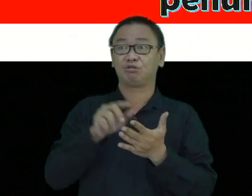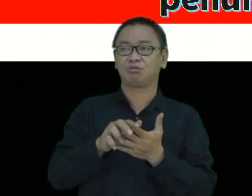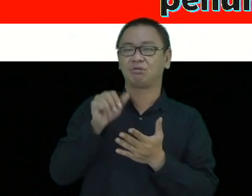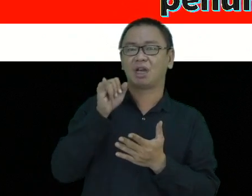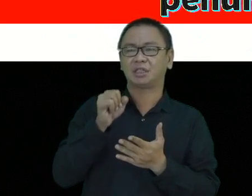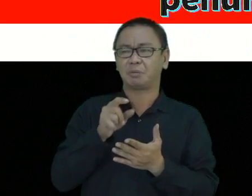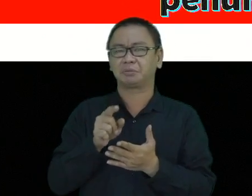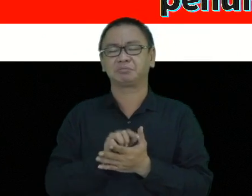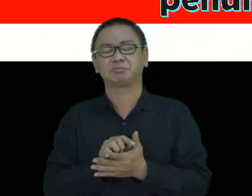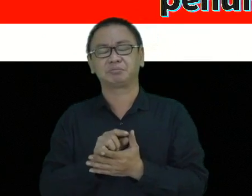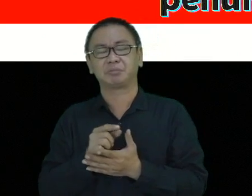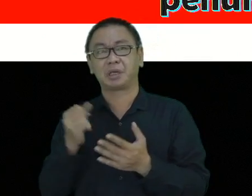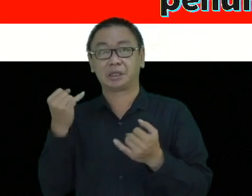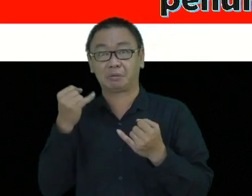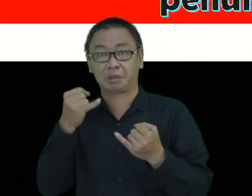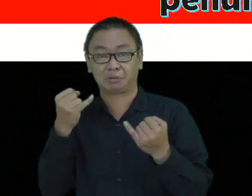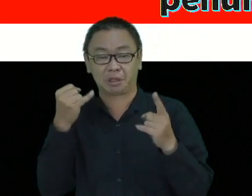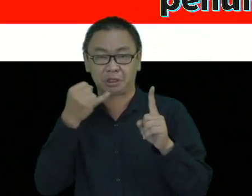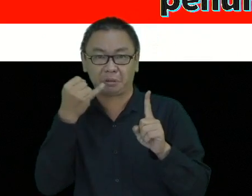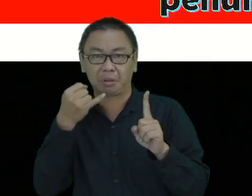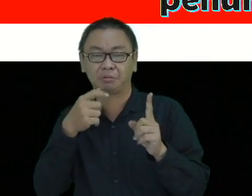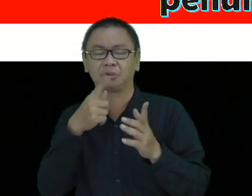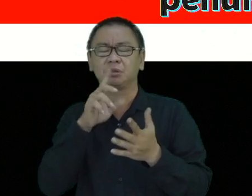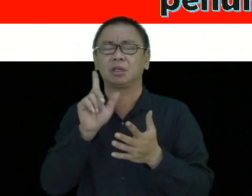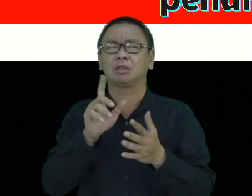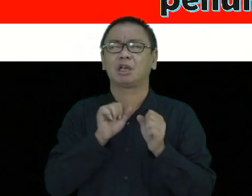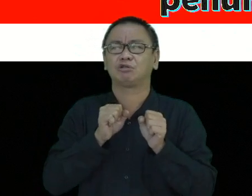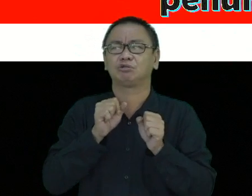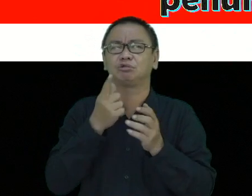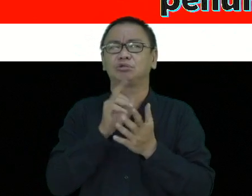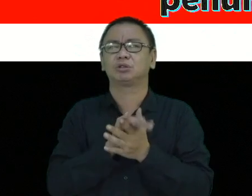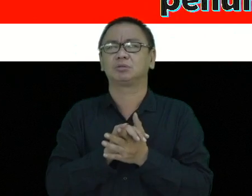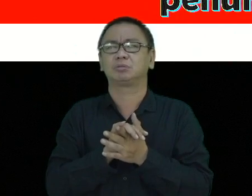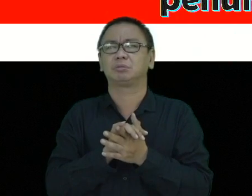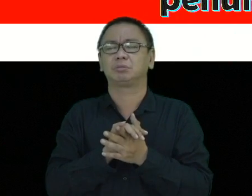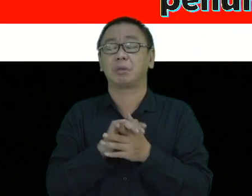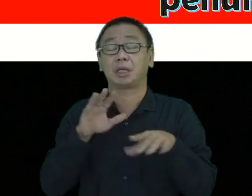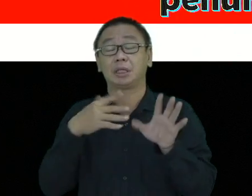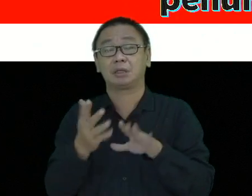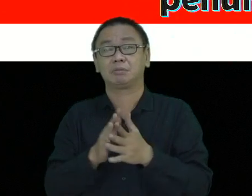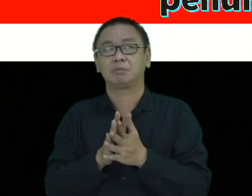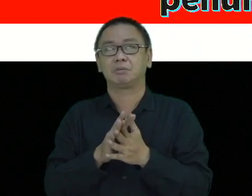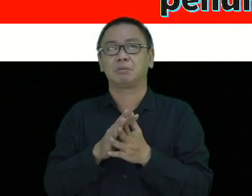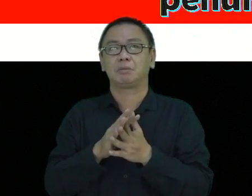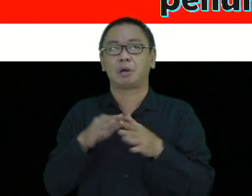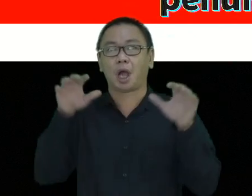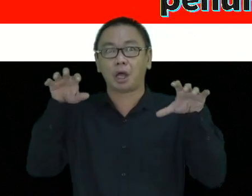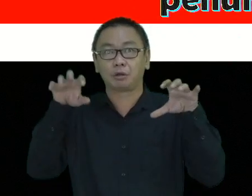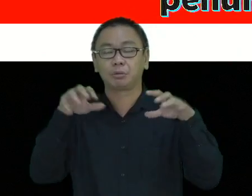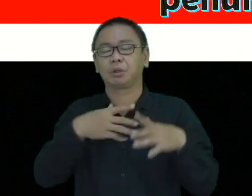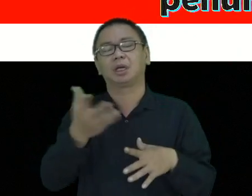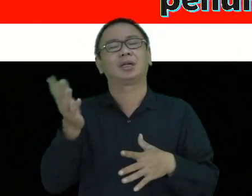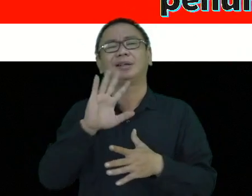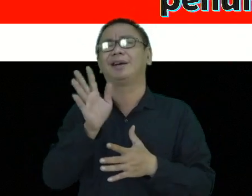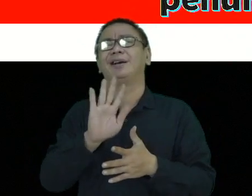saudara dan rasa takut akan kematian tidak lagi menghantui mereka. Kuasa kebangkitan inilah yang nantinya